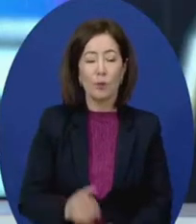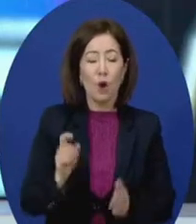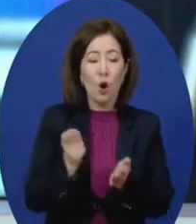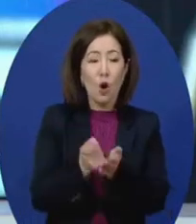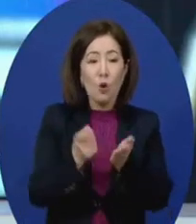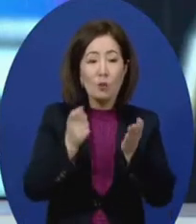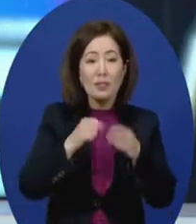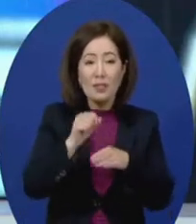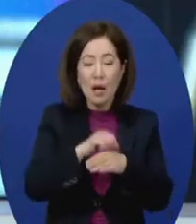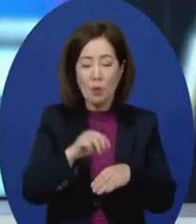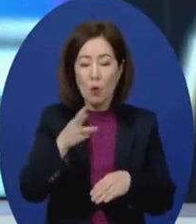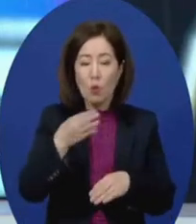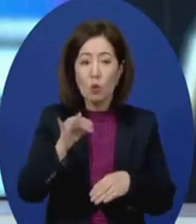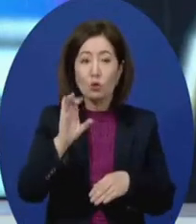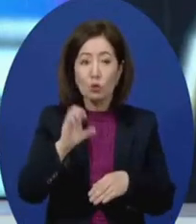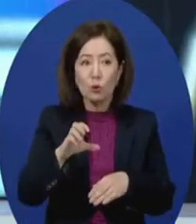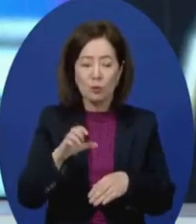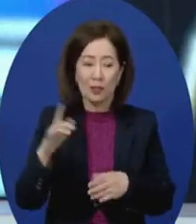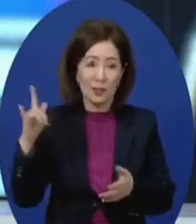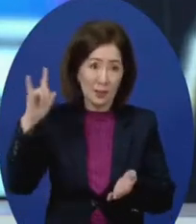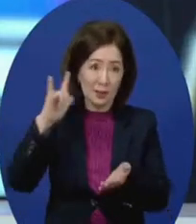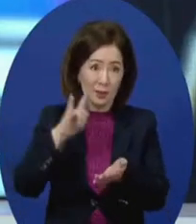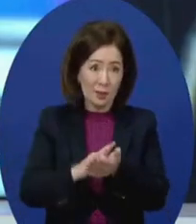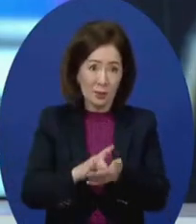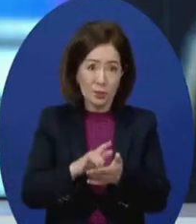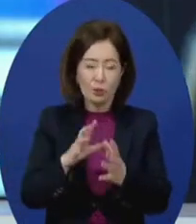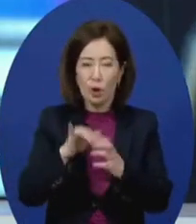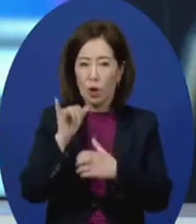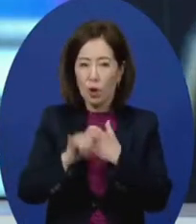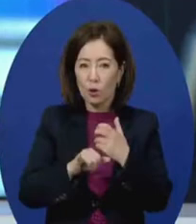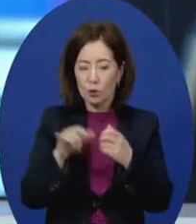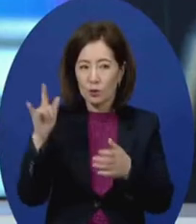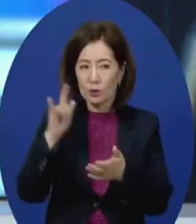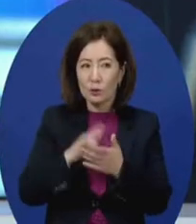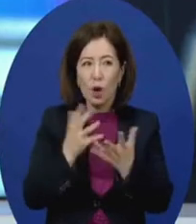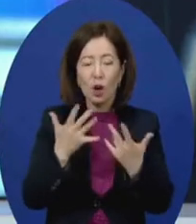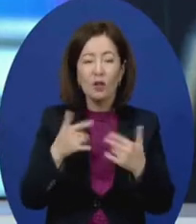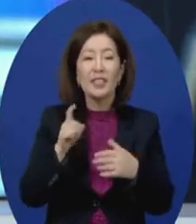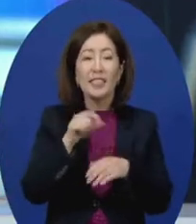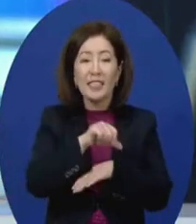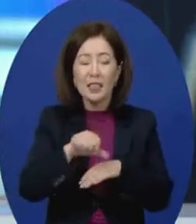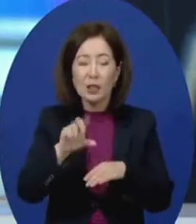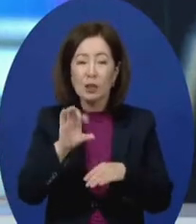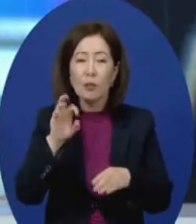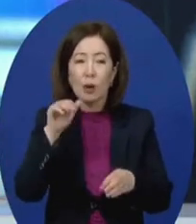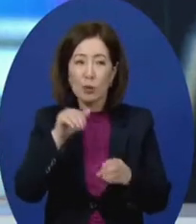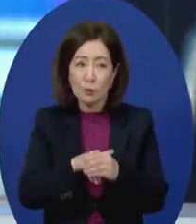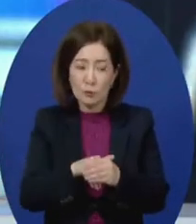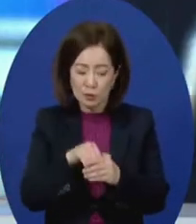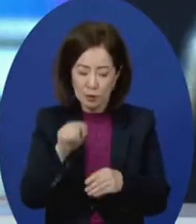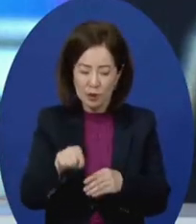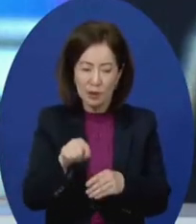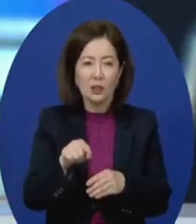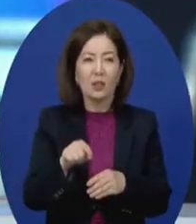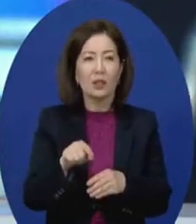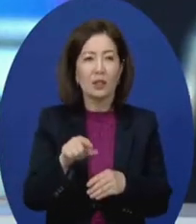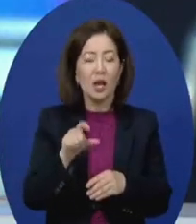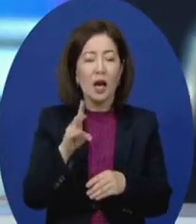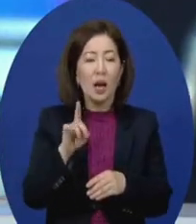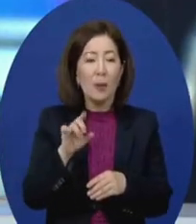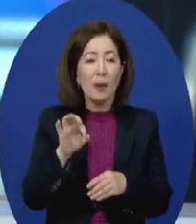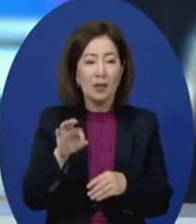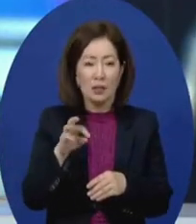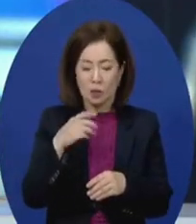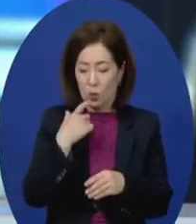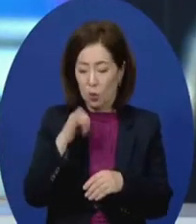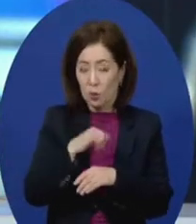Хөмсгөл аймгийн Мөрөн сумын нисэх онсны буудлыг 4 сая олон улсын нисэх буудал болгож олон орны хилийн бомбтой болохоор төлөвлөж байгаа юм байна. Энэ тухай улсын их хурлын гишүүн Мөнхбаатар